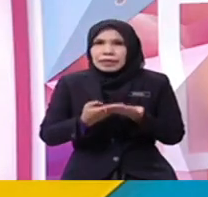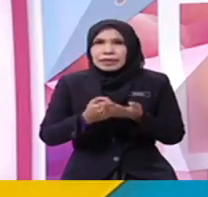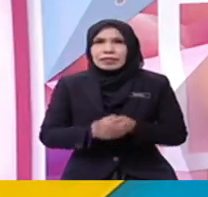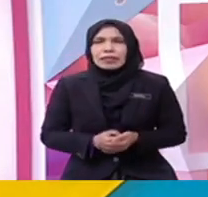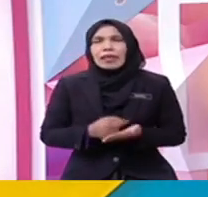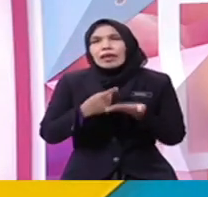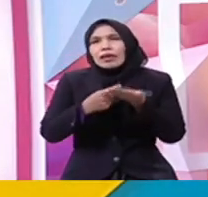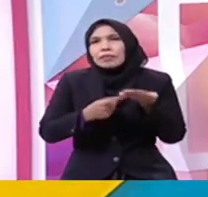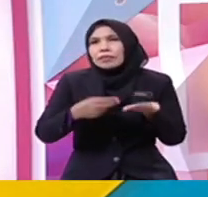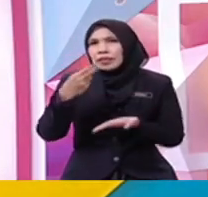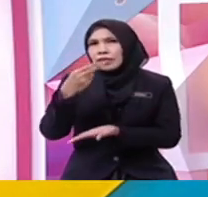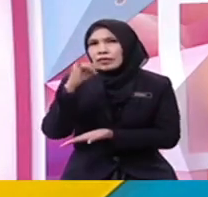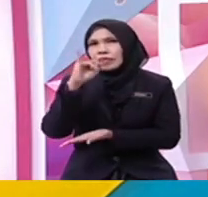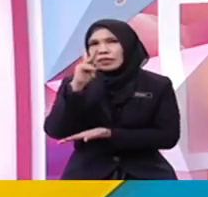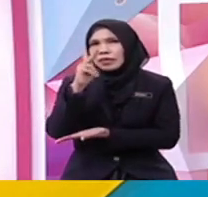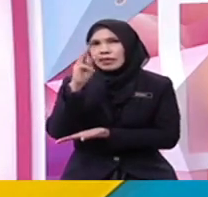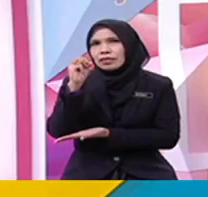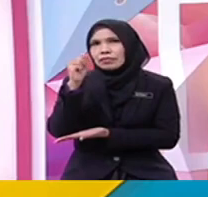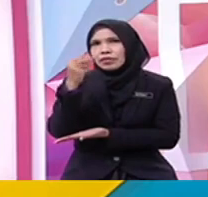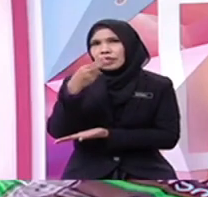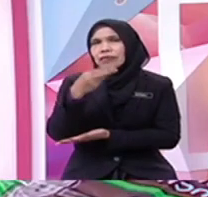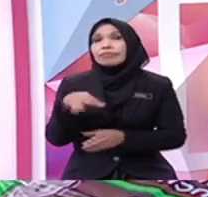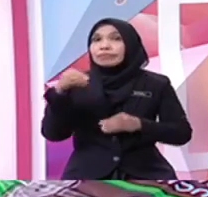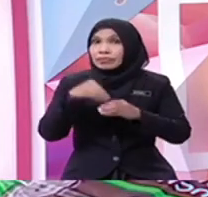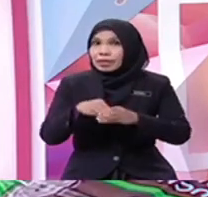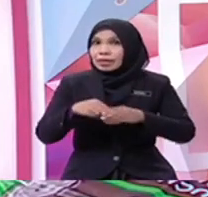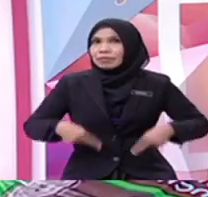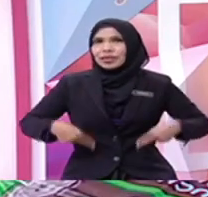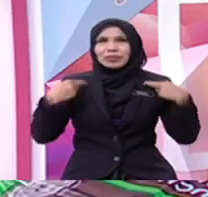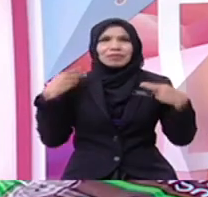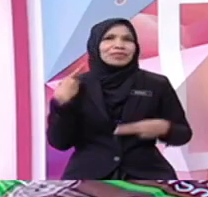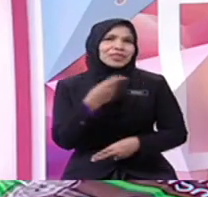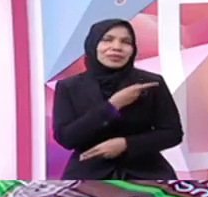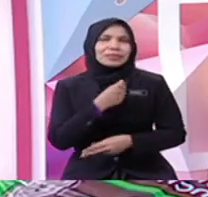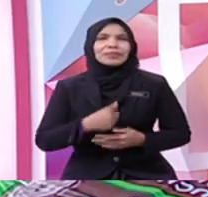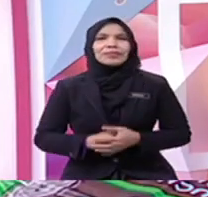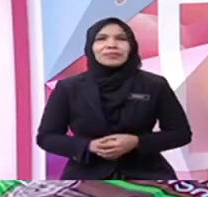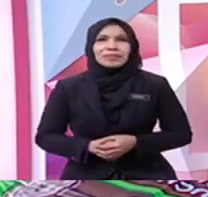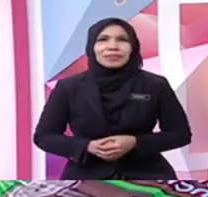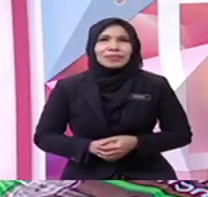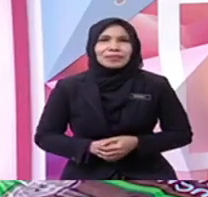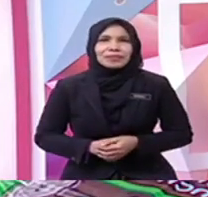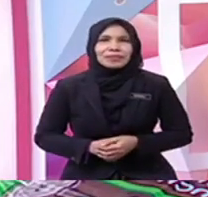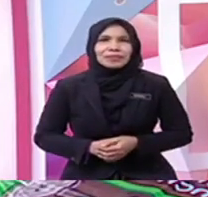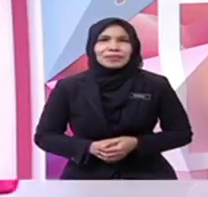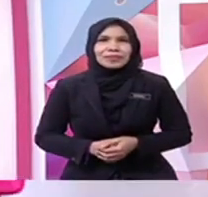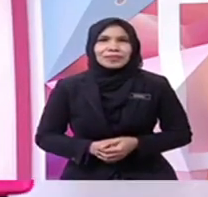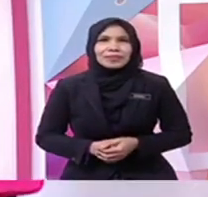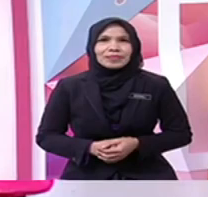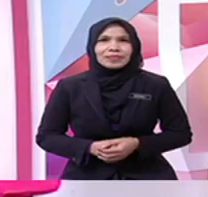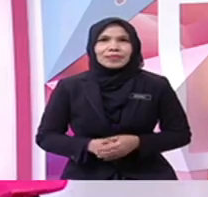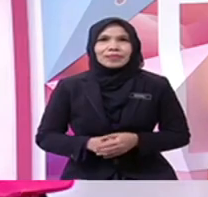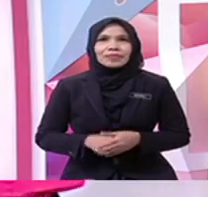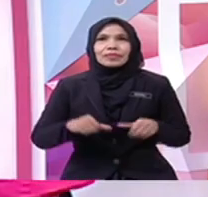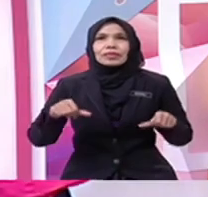sebanyak aja hikmah pada kehidupan kita Dewi menengok macam-macam usai tengok Semua amalan al gaya